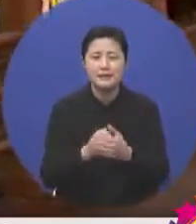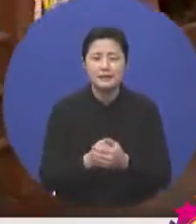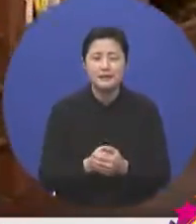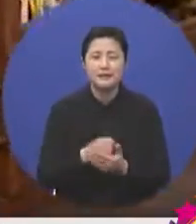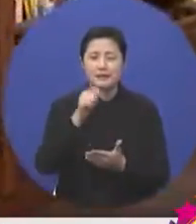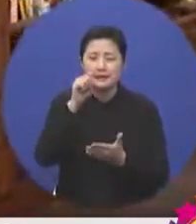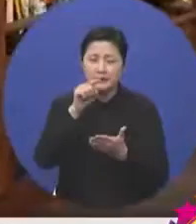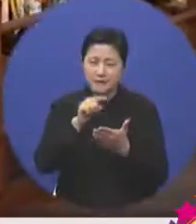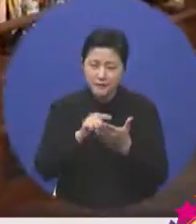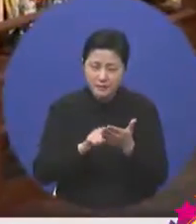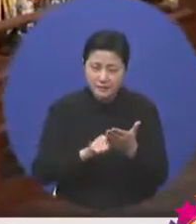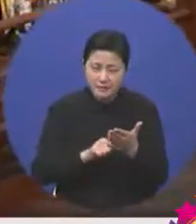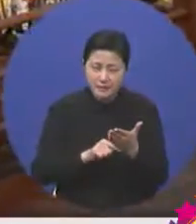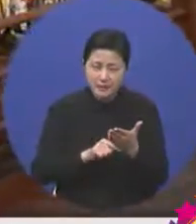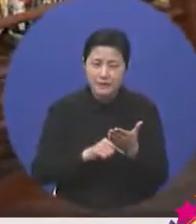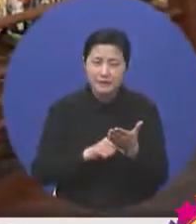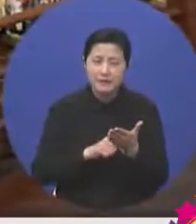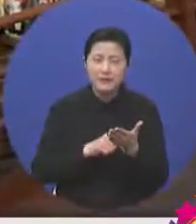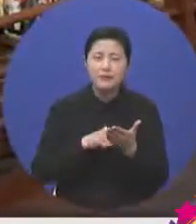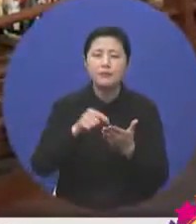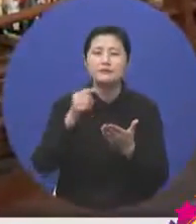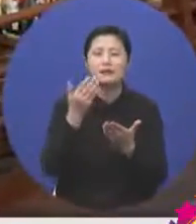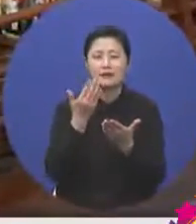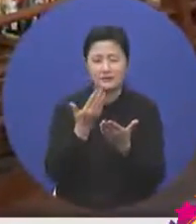보상 좀 따오.